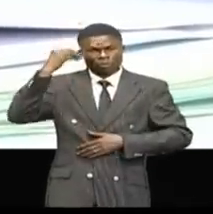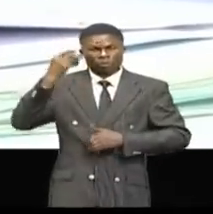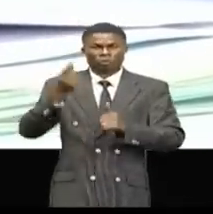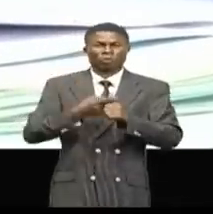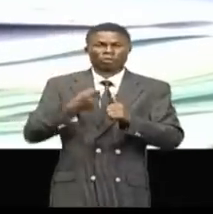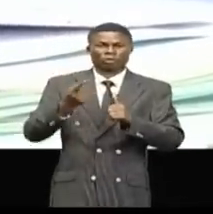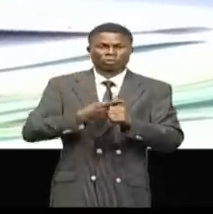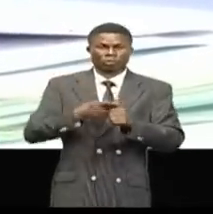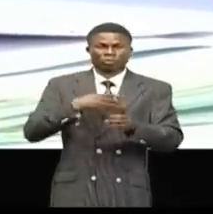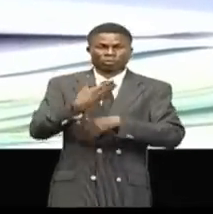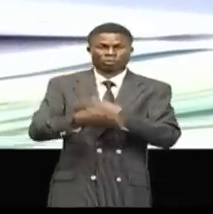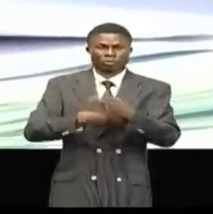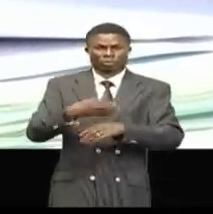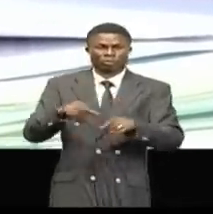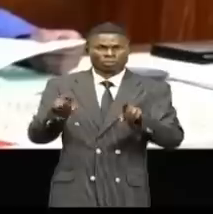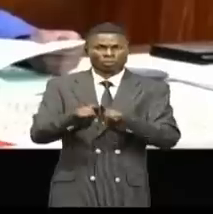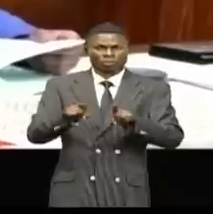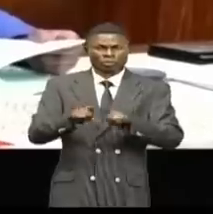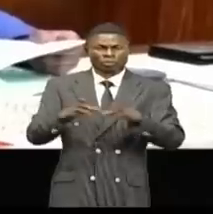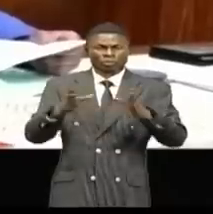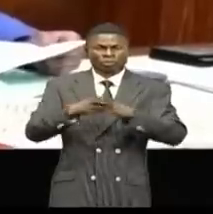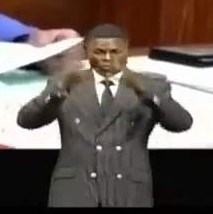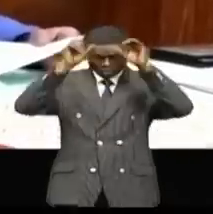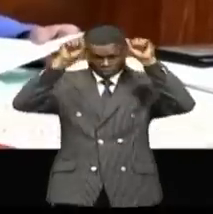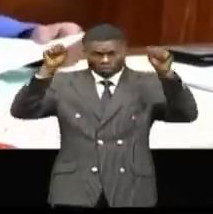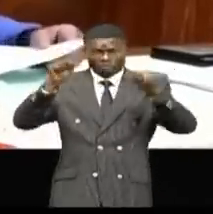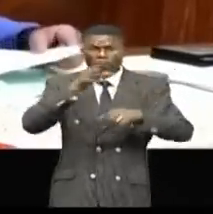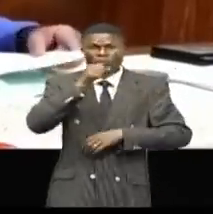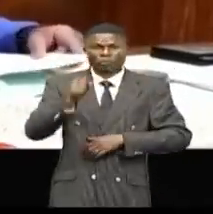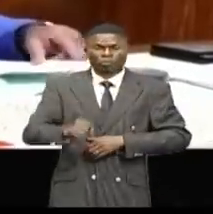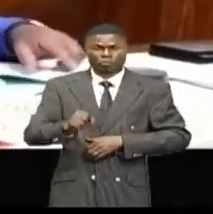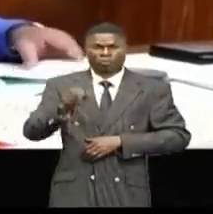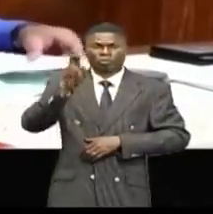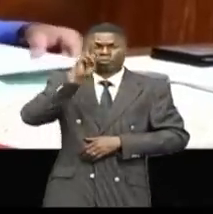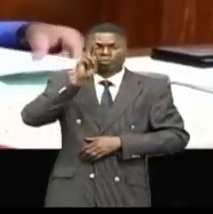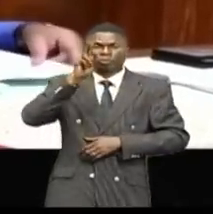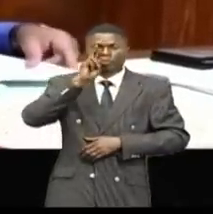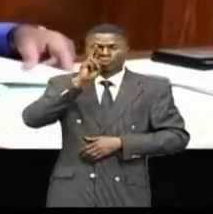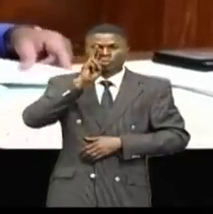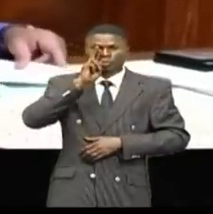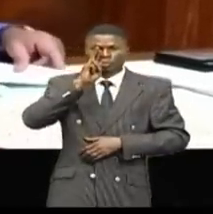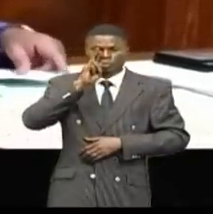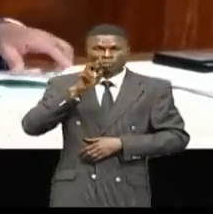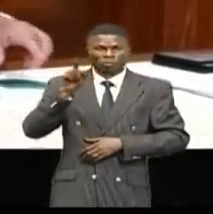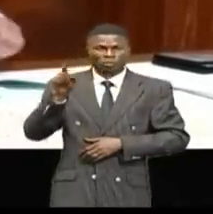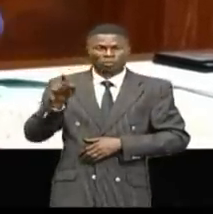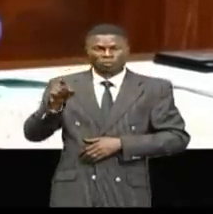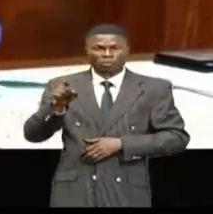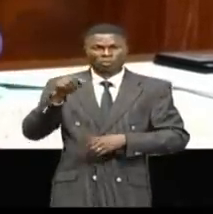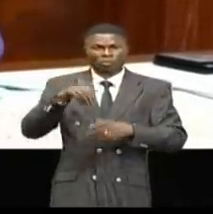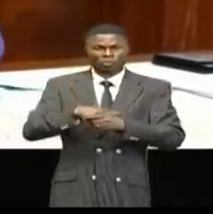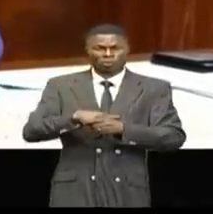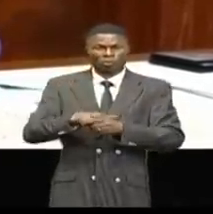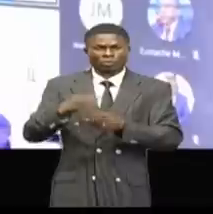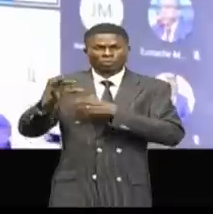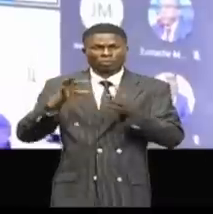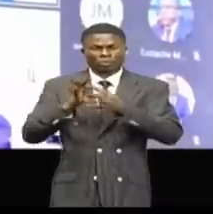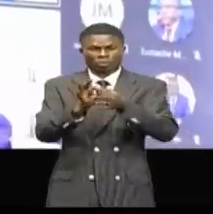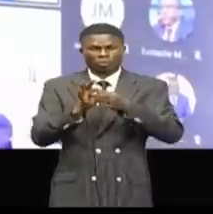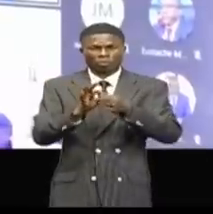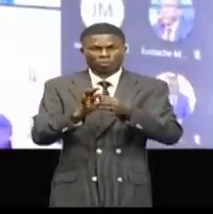notamment celles réalisées conjointement avec le président honoraire du Nigeria, Olusegun Obasanjo, dans le rapprochement